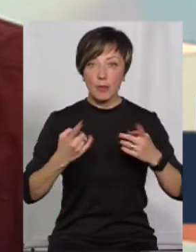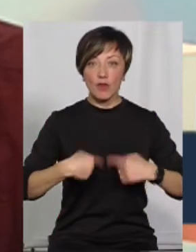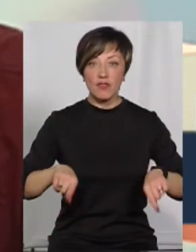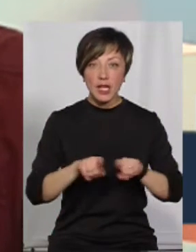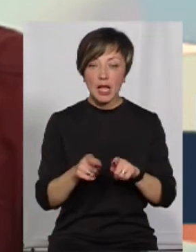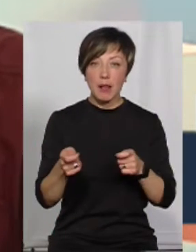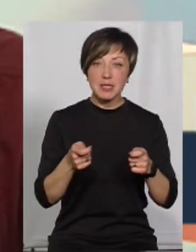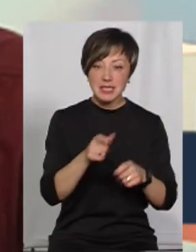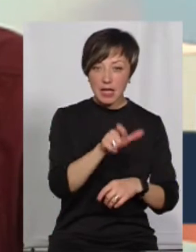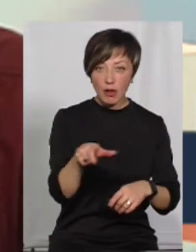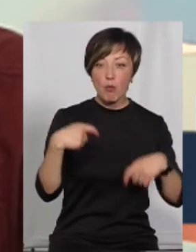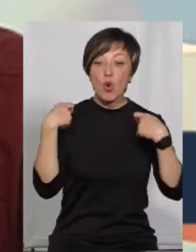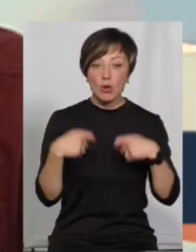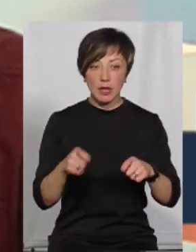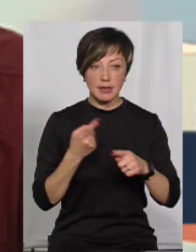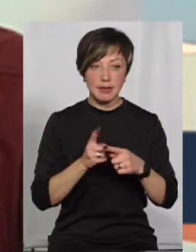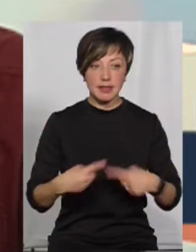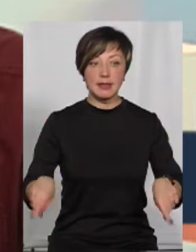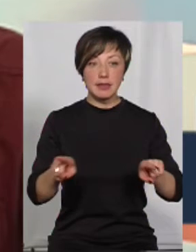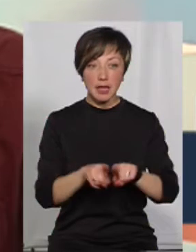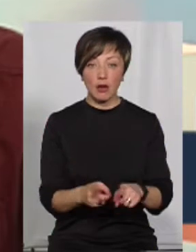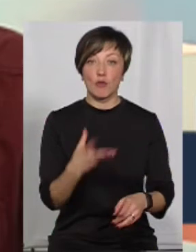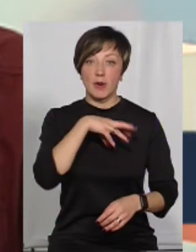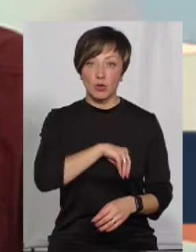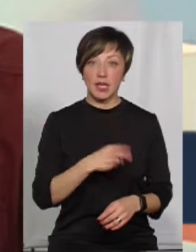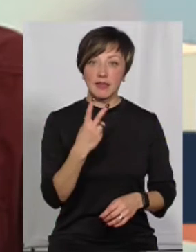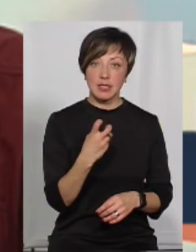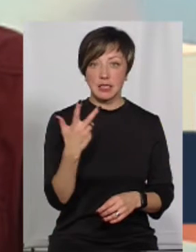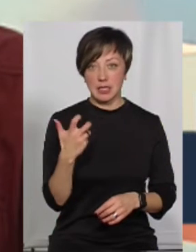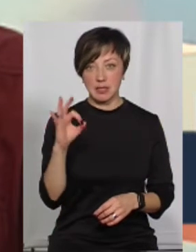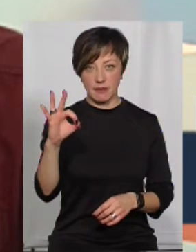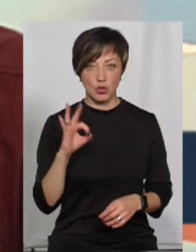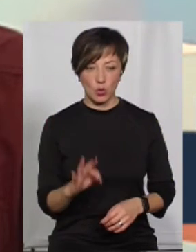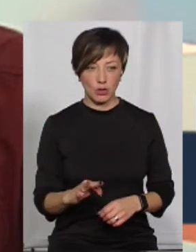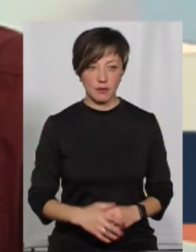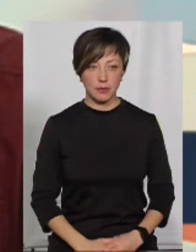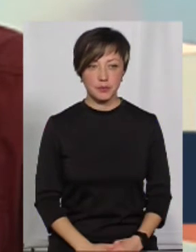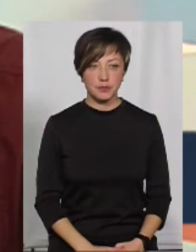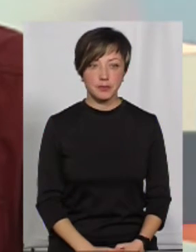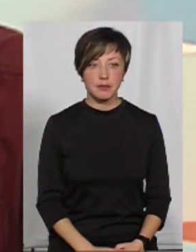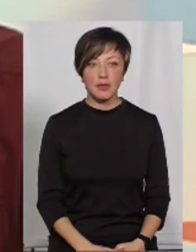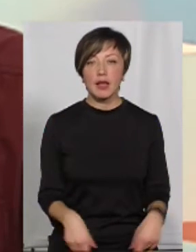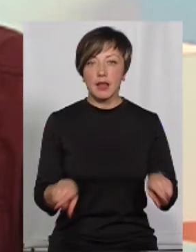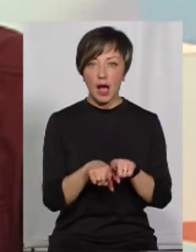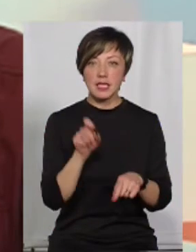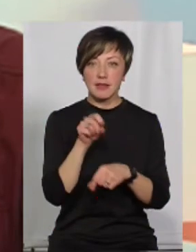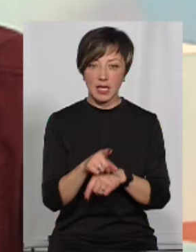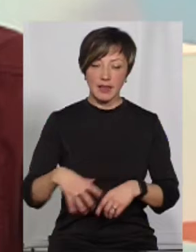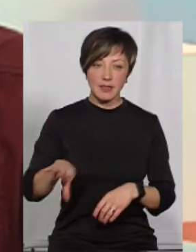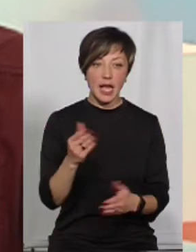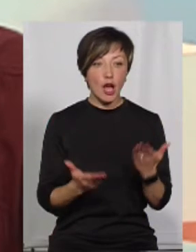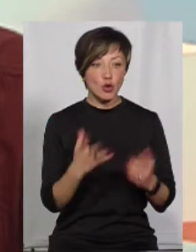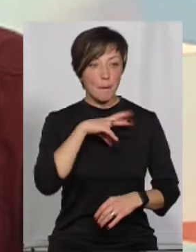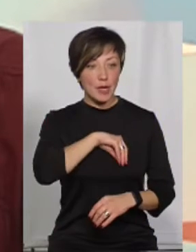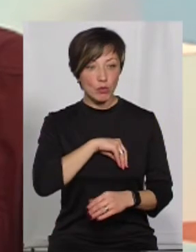відділу, адміністраторів – продати цей продукт так, щоб вийти в прибуток 200-300%. Це така задача стоїть на всіх.